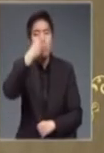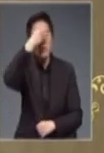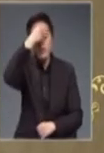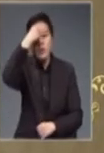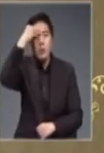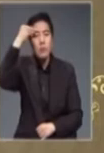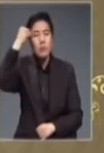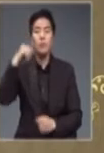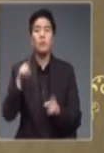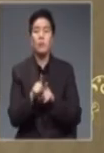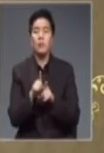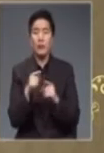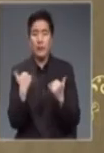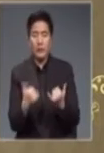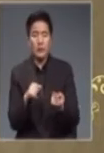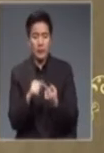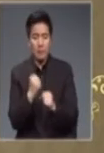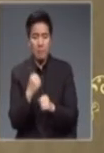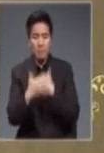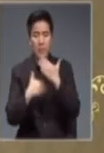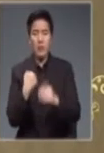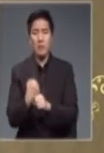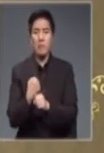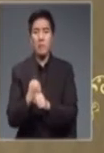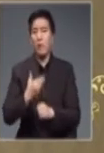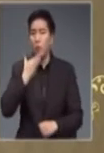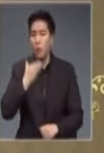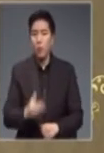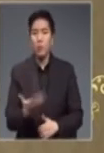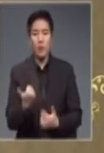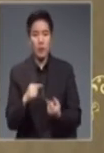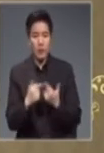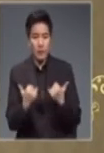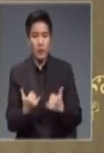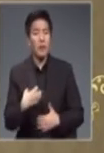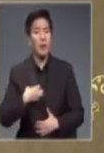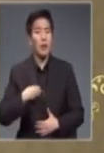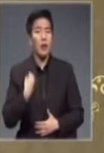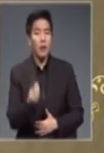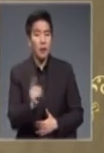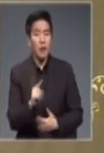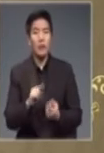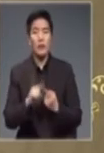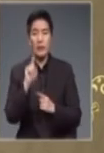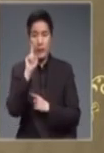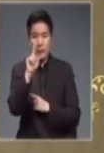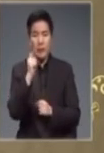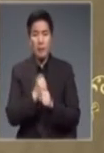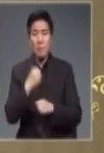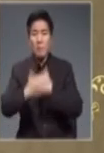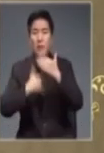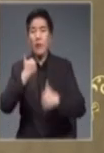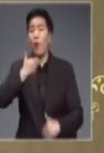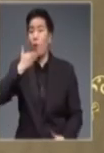นี้นะครับแต่สิ่งสำคัญหลังจากนี้ก็คือการบังคับใช้กฎหมายให้มีประสิทธิภาพและเกิดความร่วมมือกันทั้งข้าราชการเอก